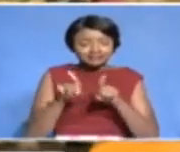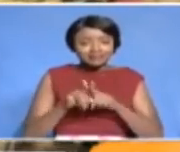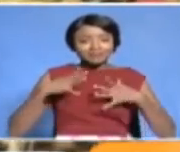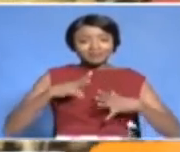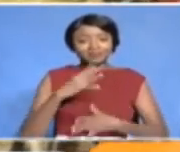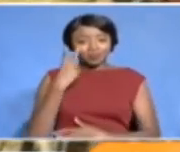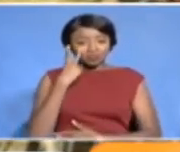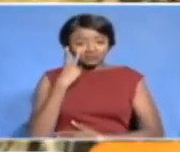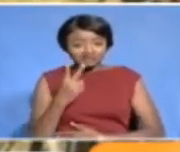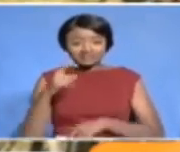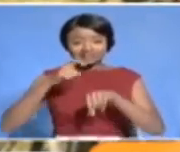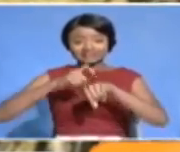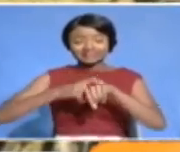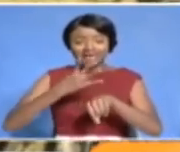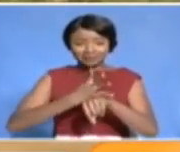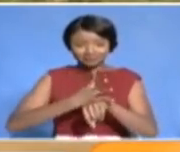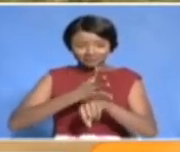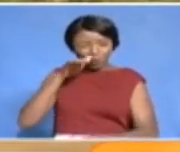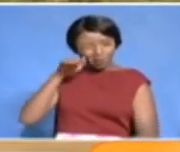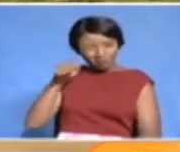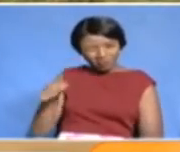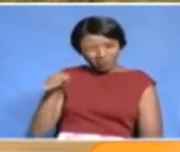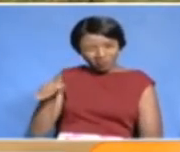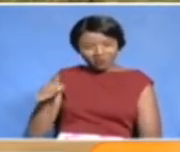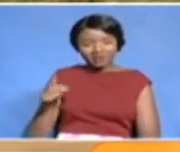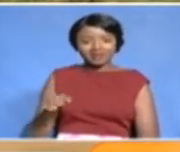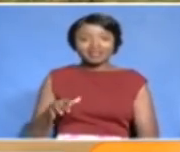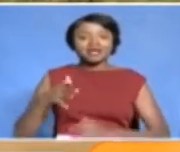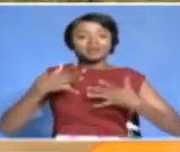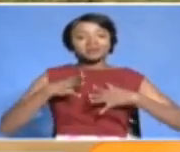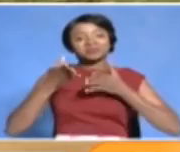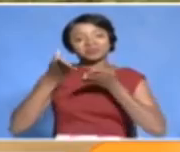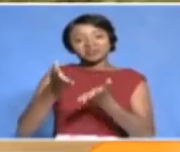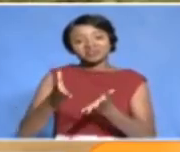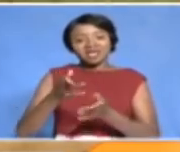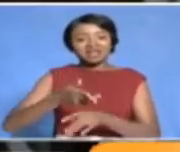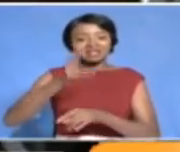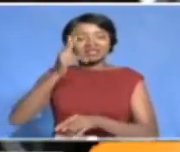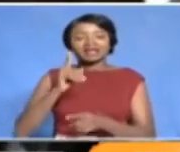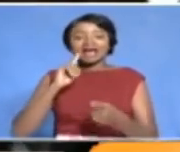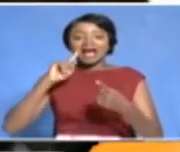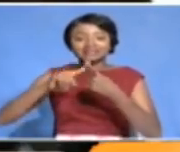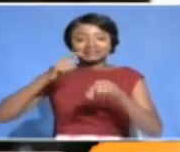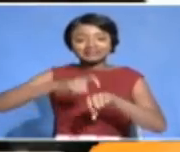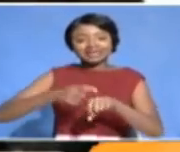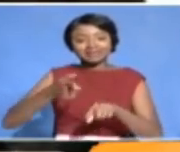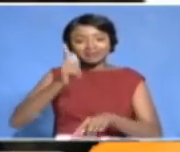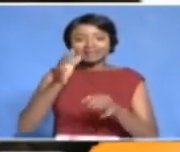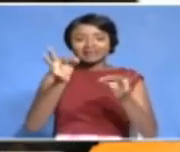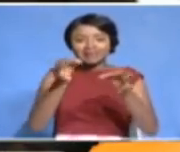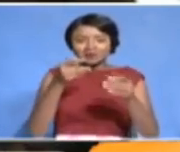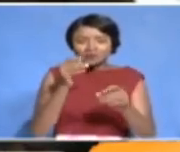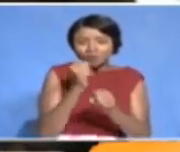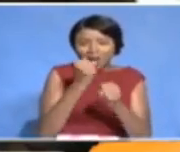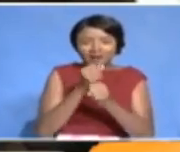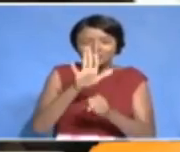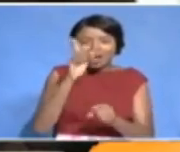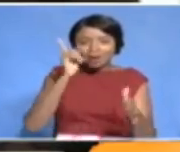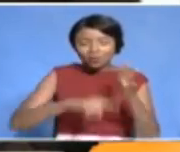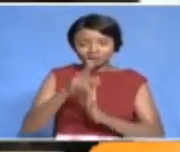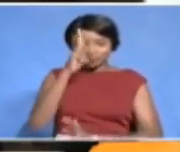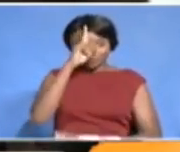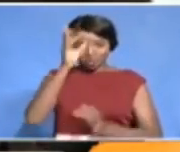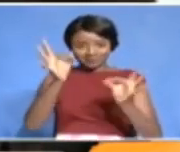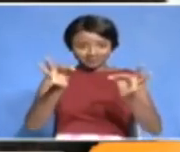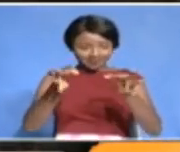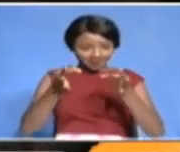walioshuhudia, mwendo wa saa 10 alfajiri, wauaji wa zakayo rotino, ambaye hadi kufa kwake alihudumu kama afisa wa polisi wa akiba,